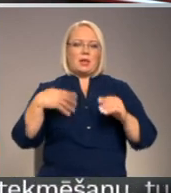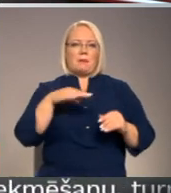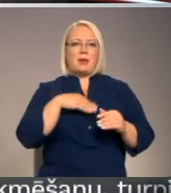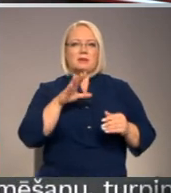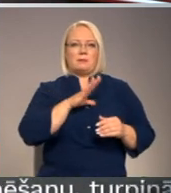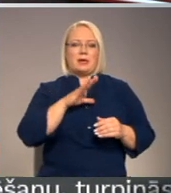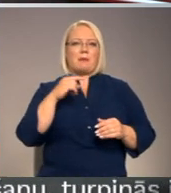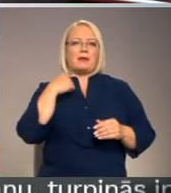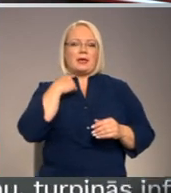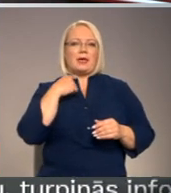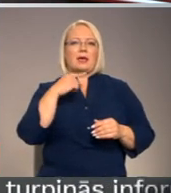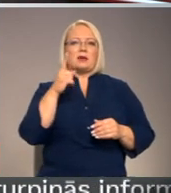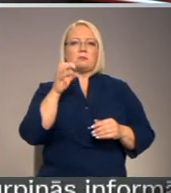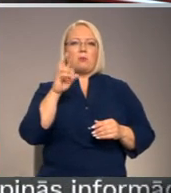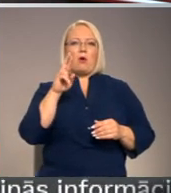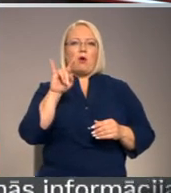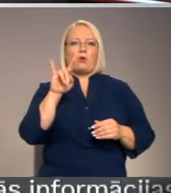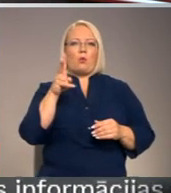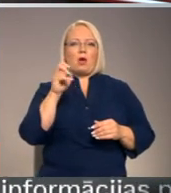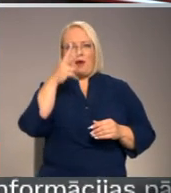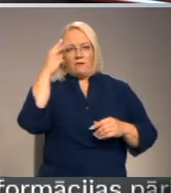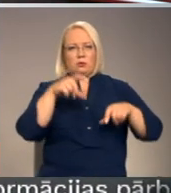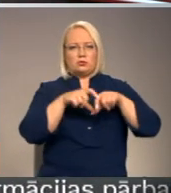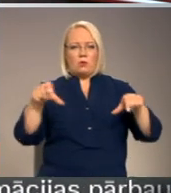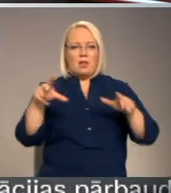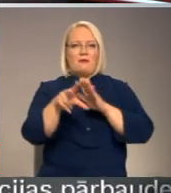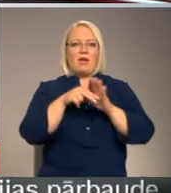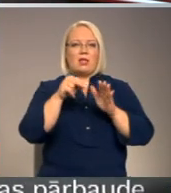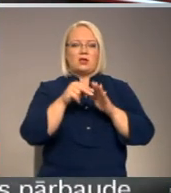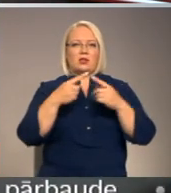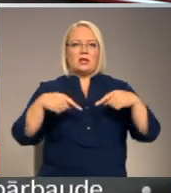Rīgas Jāņa Poruka vidusskolā. Vēlēšana iecirknī numurs 147.